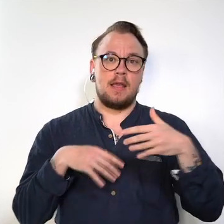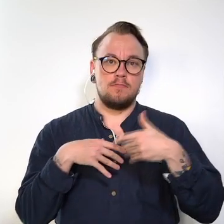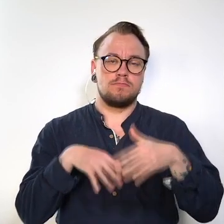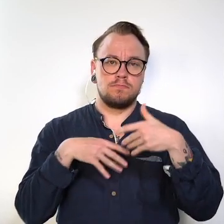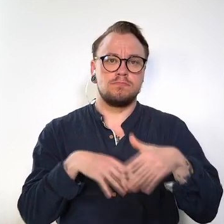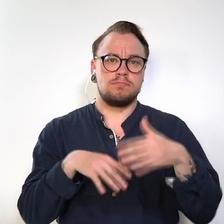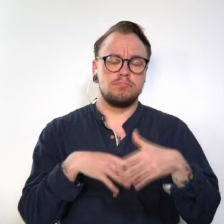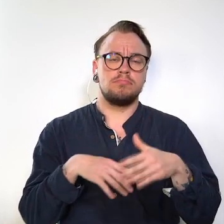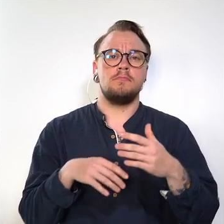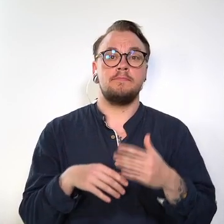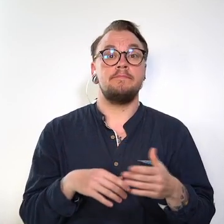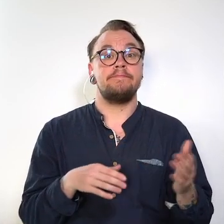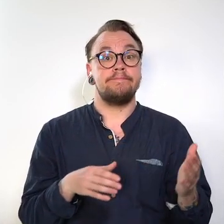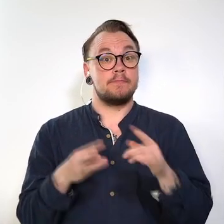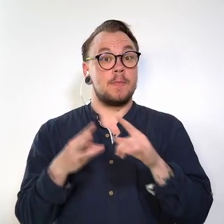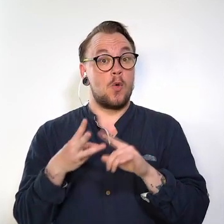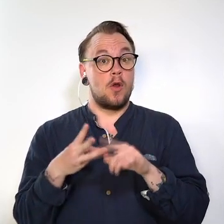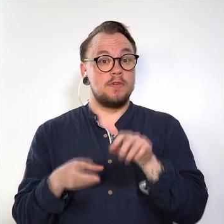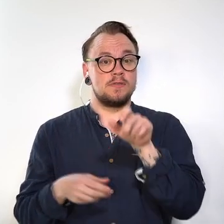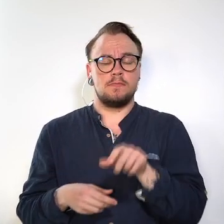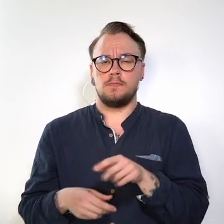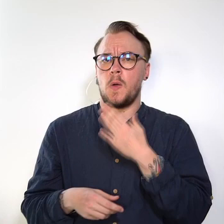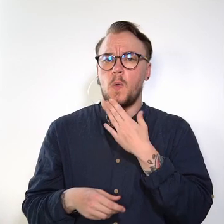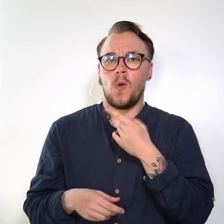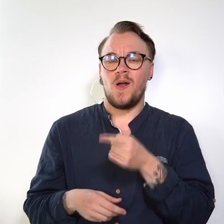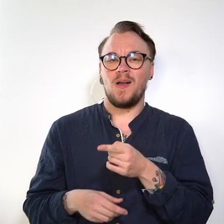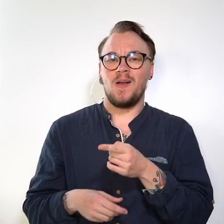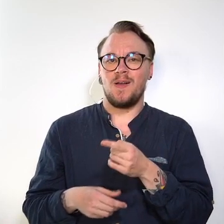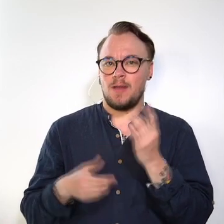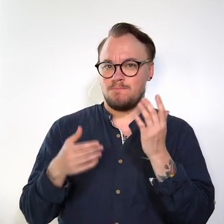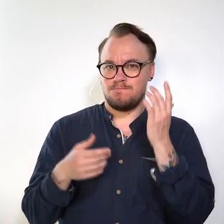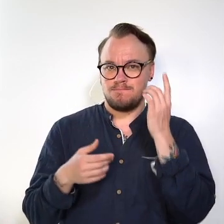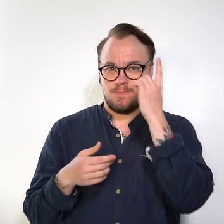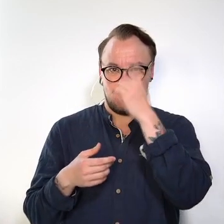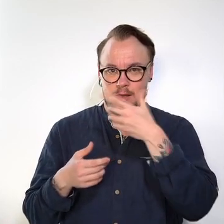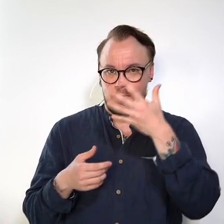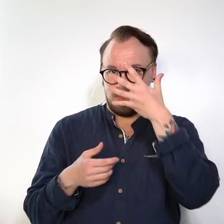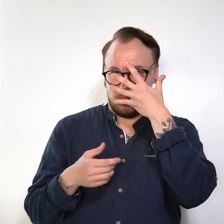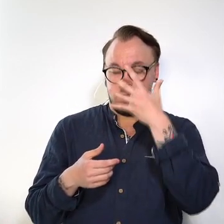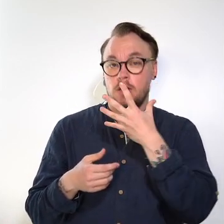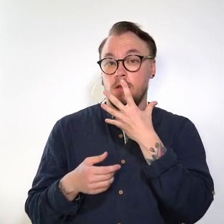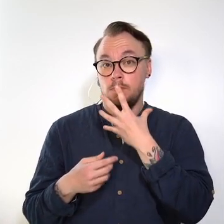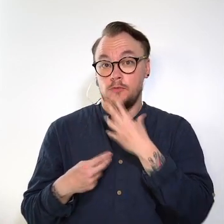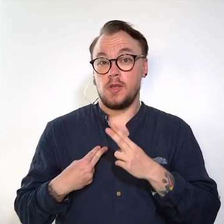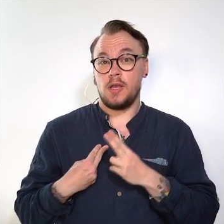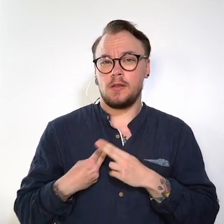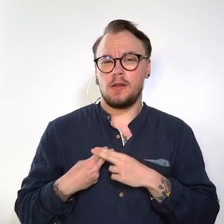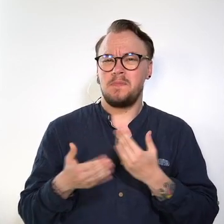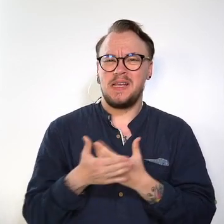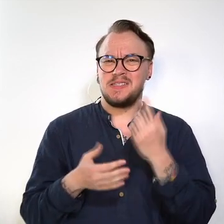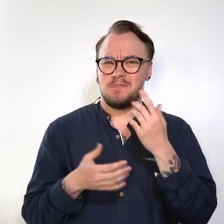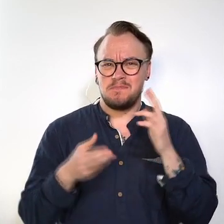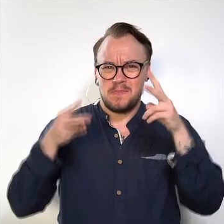Ja tuossa reunassa on naamioitu psykiatri sen takia, että hän silloin